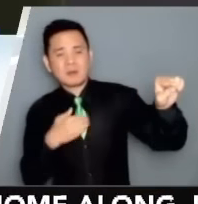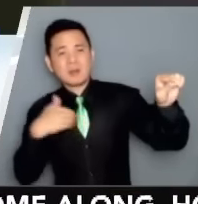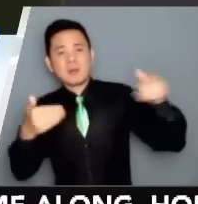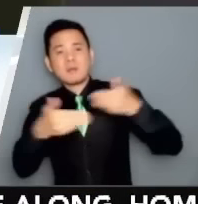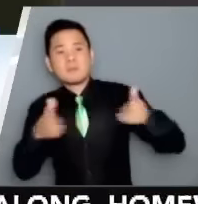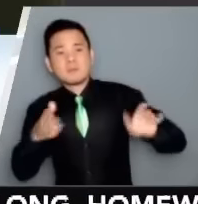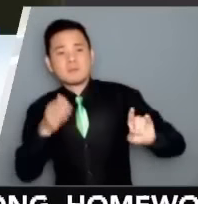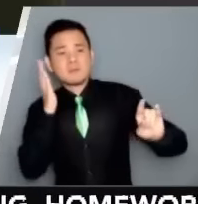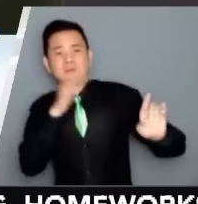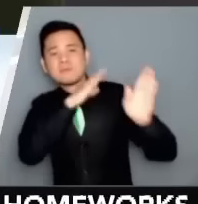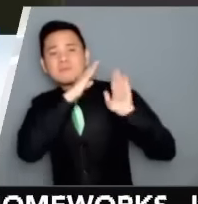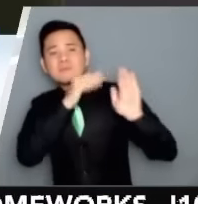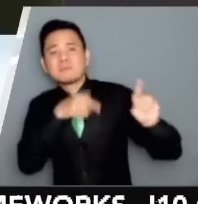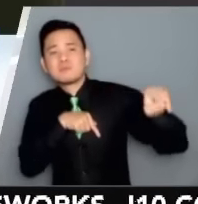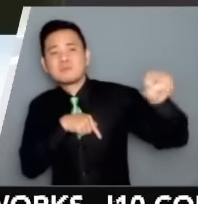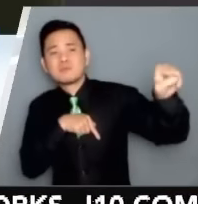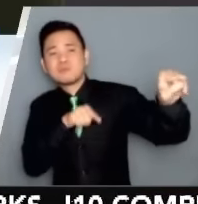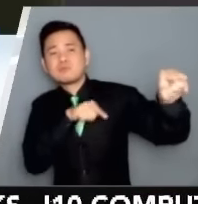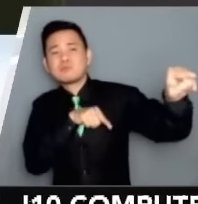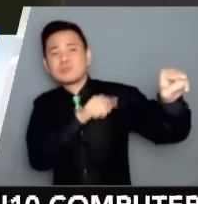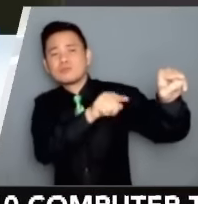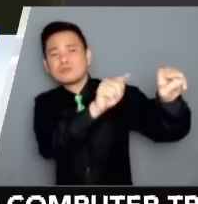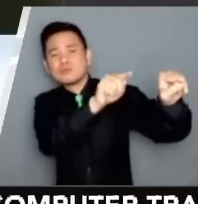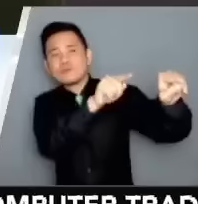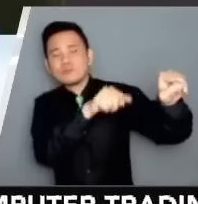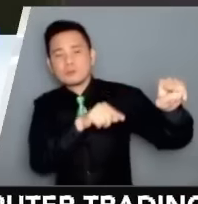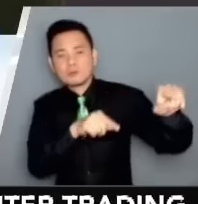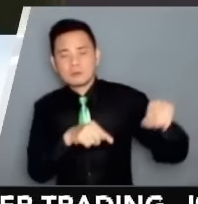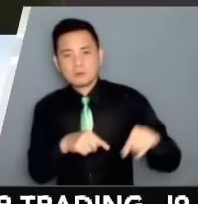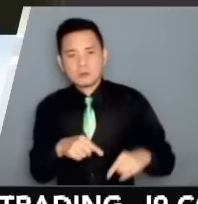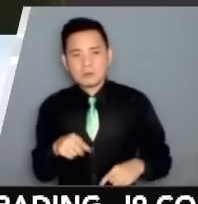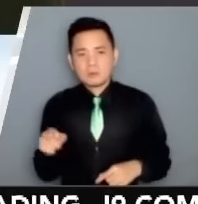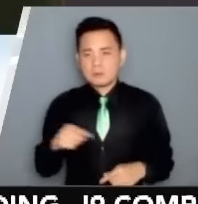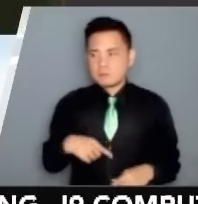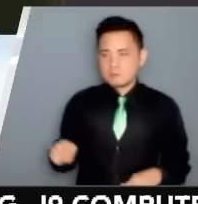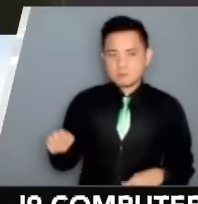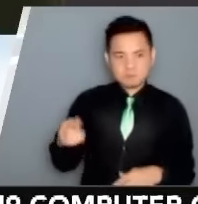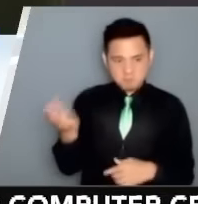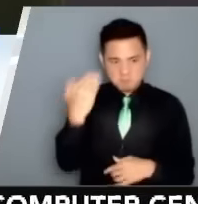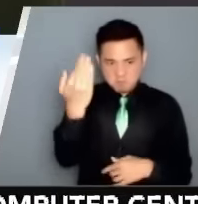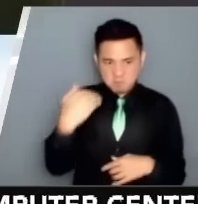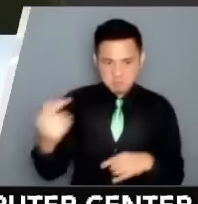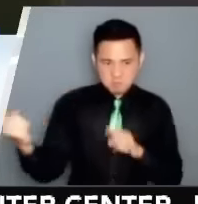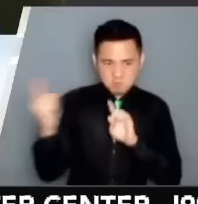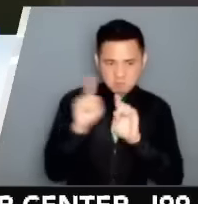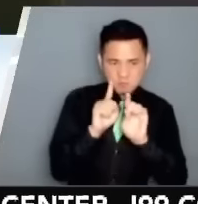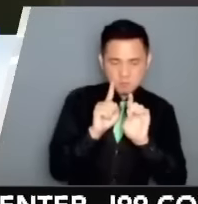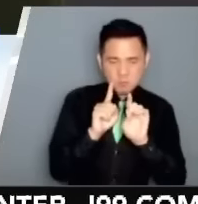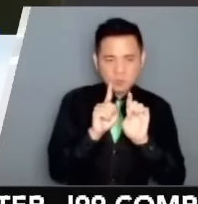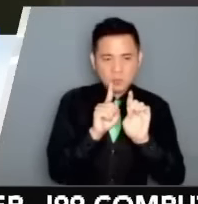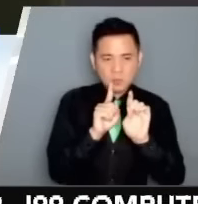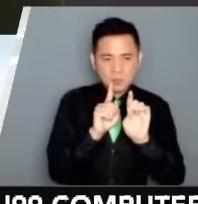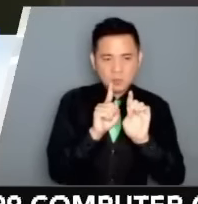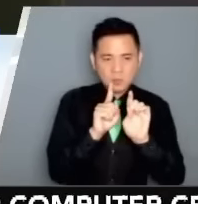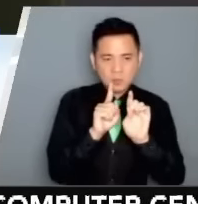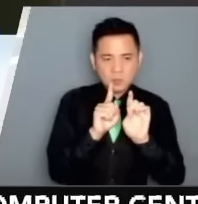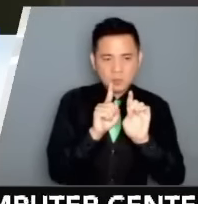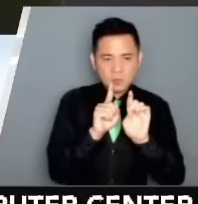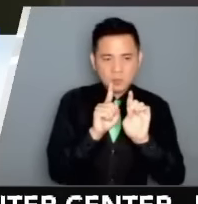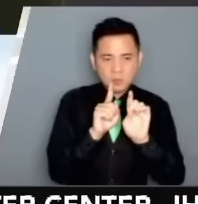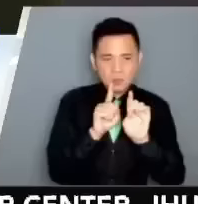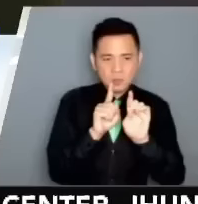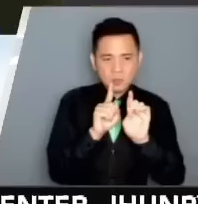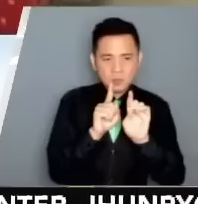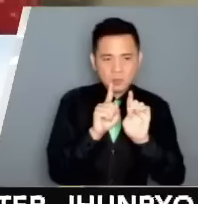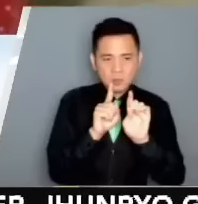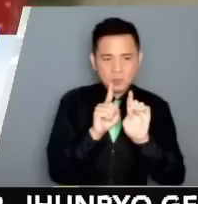mo uro ko ginuyod niya ako doon doon Dinala ako doon sabi ko y yun kasi nakati yung